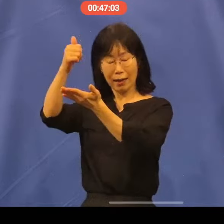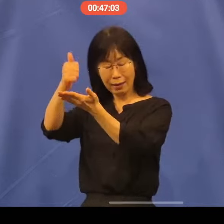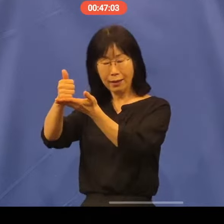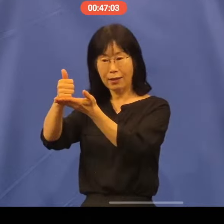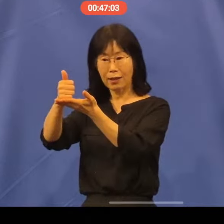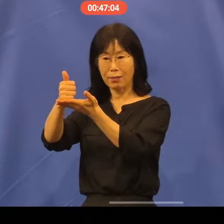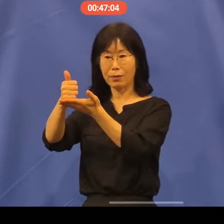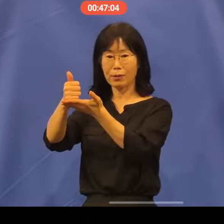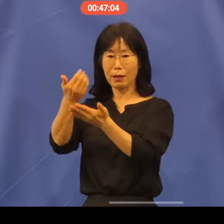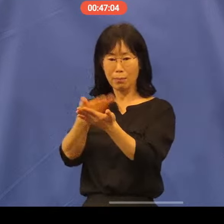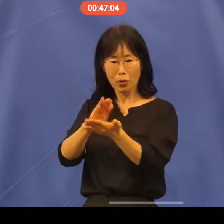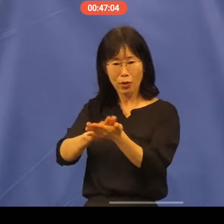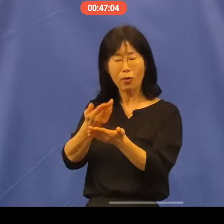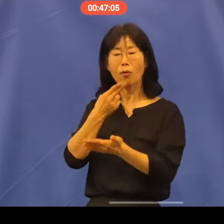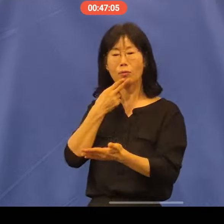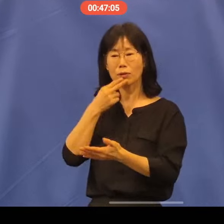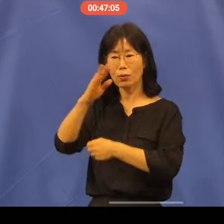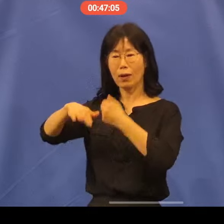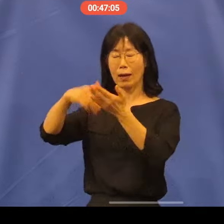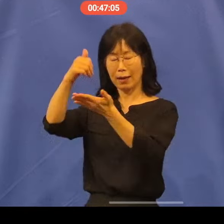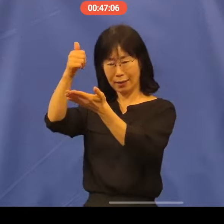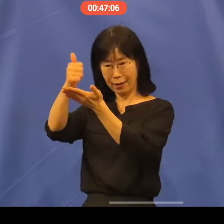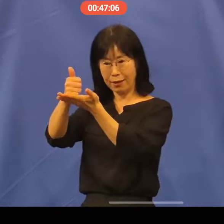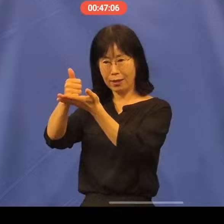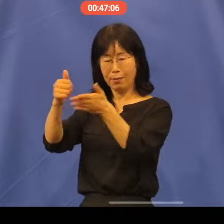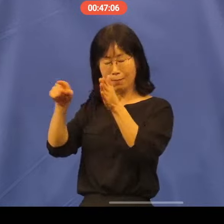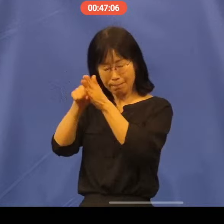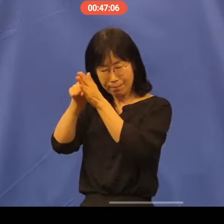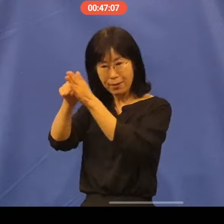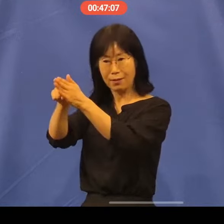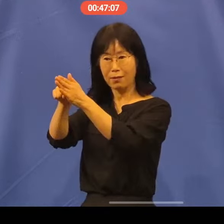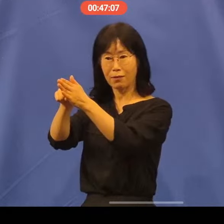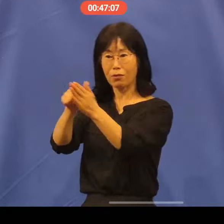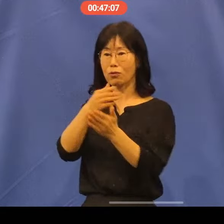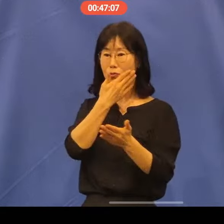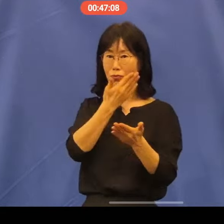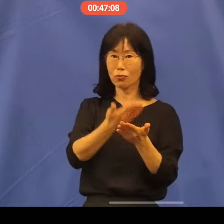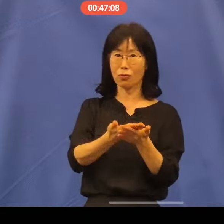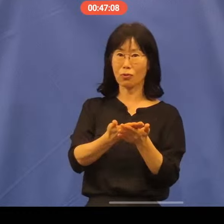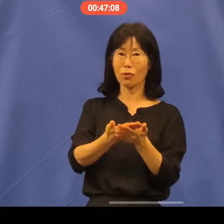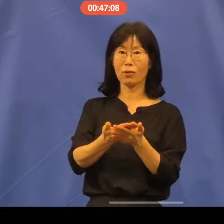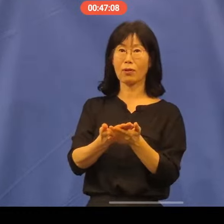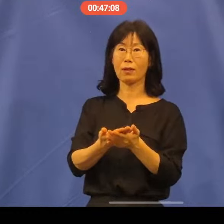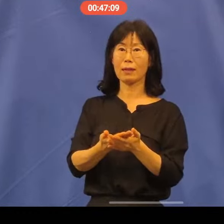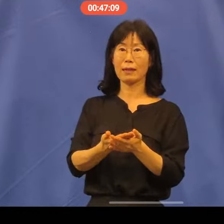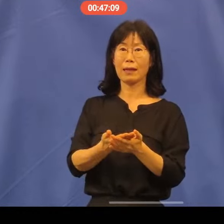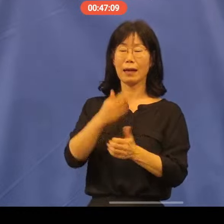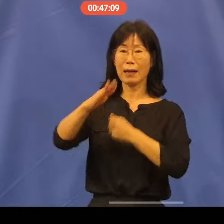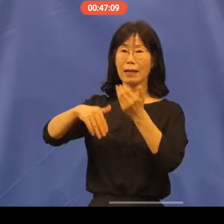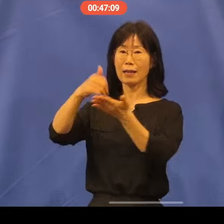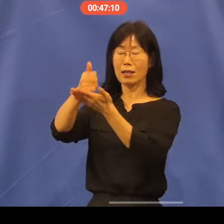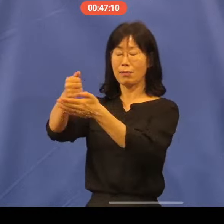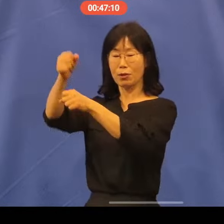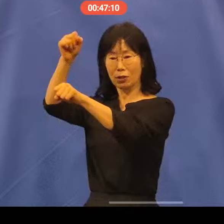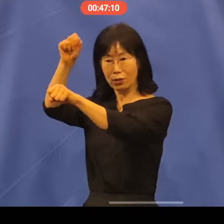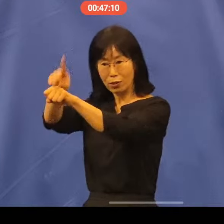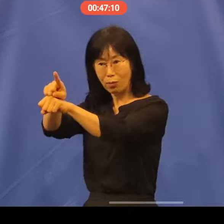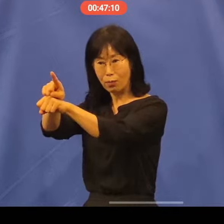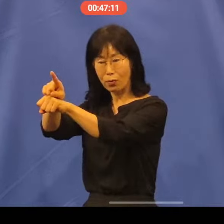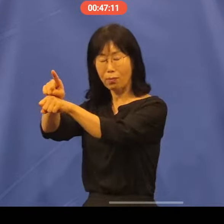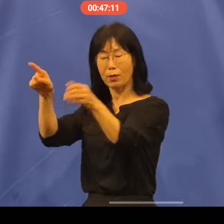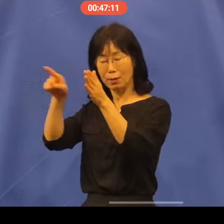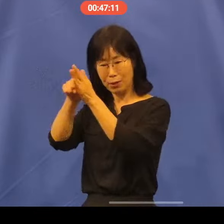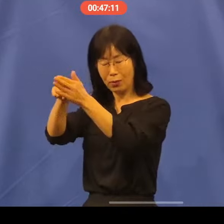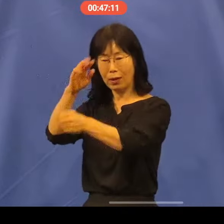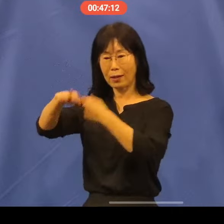하는 말을 믿잖아요. 믿는다고 해서 하나님의 말씀을 믿지 못한다면 말이 안 되죠. 하나님의 성품을 믿을 뿐만 아니라 우리는 그분의